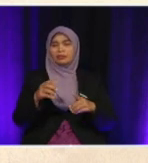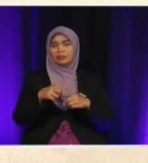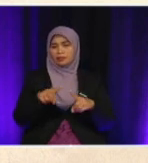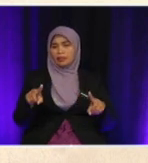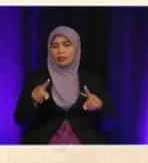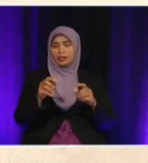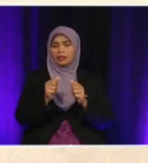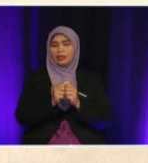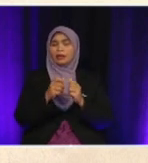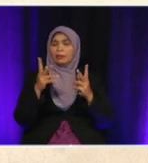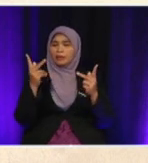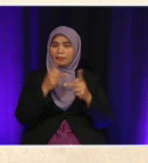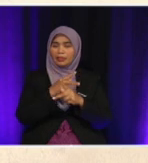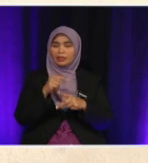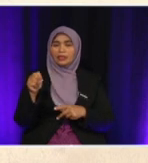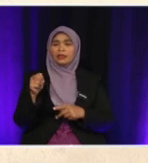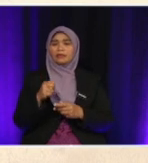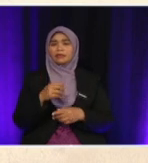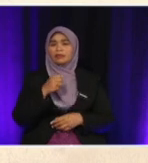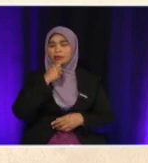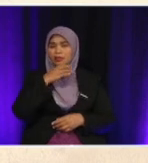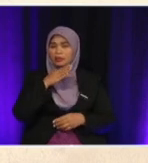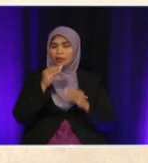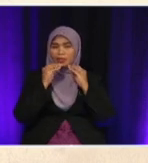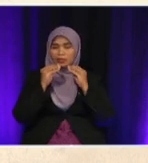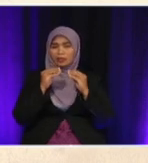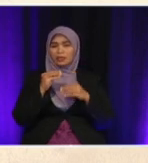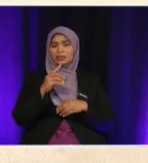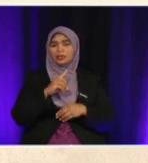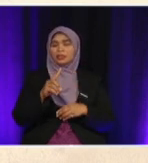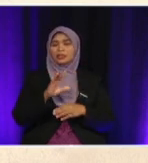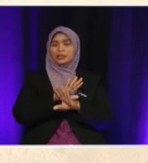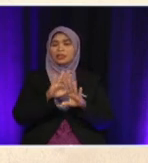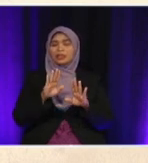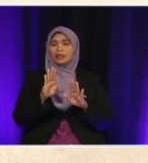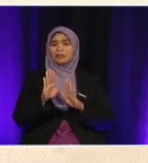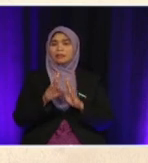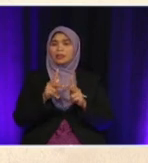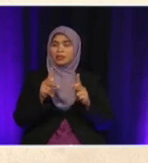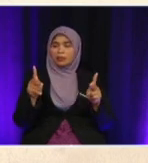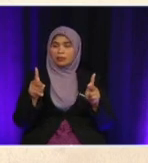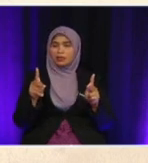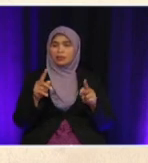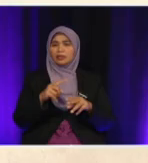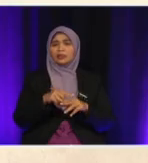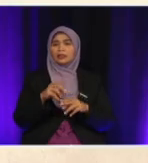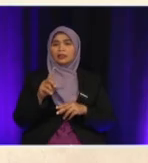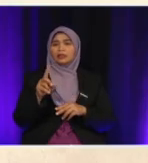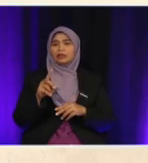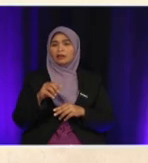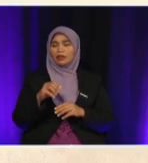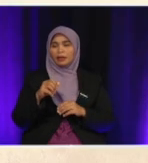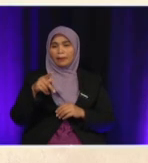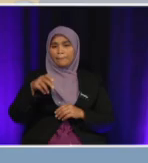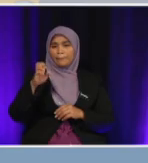ingat ya Rasulullah ajaran Islam ataupun agama Islam tidak berkembang di mata pedang ya bukan Ya